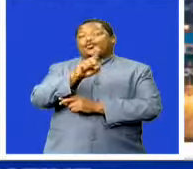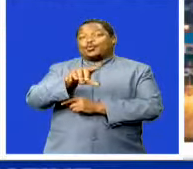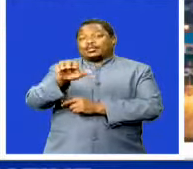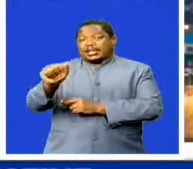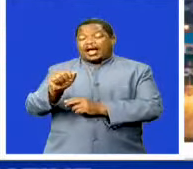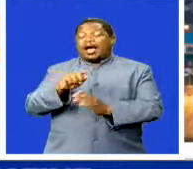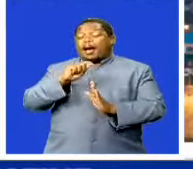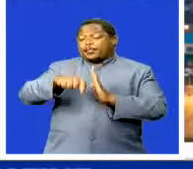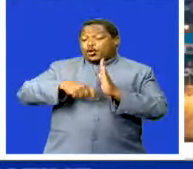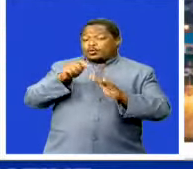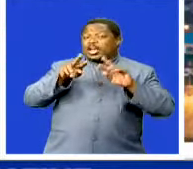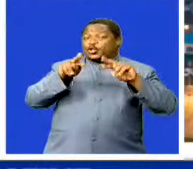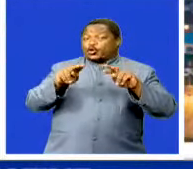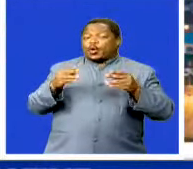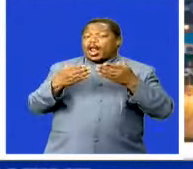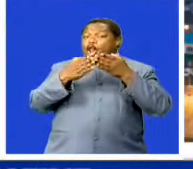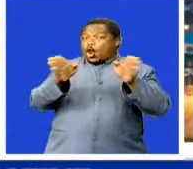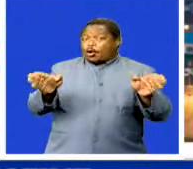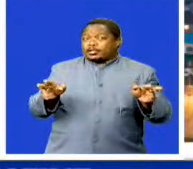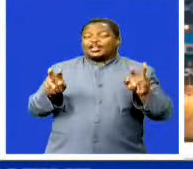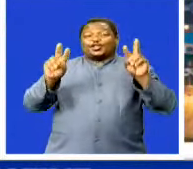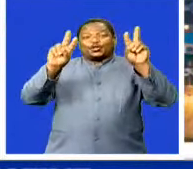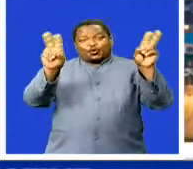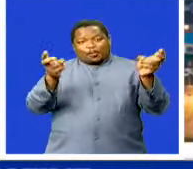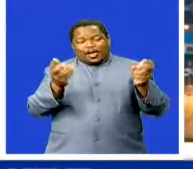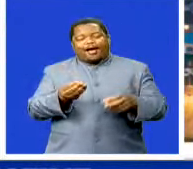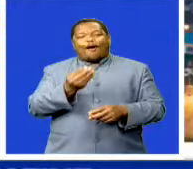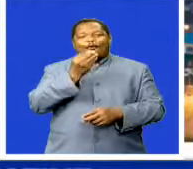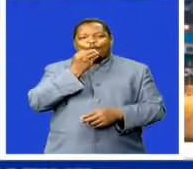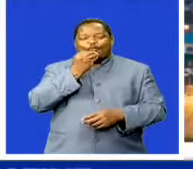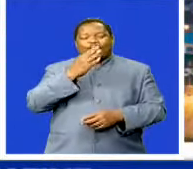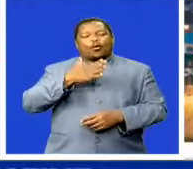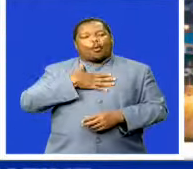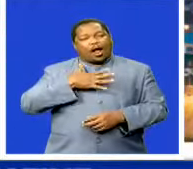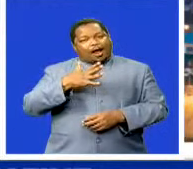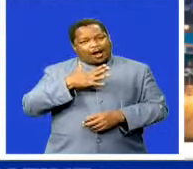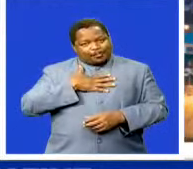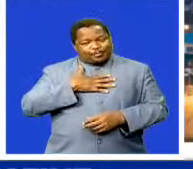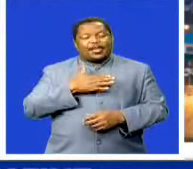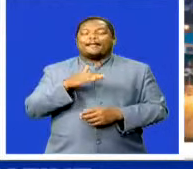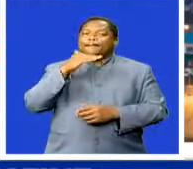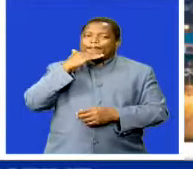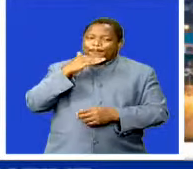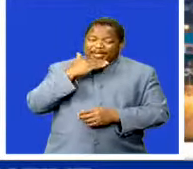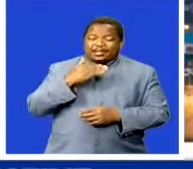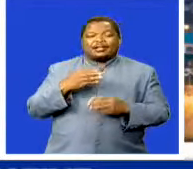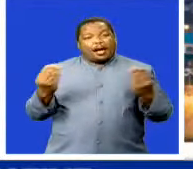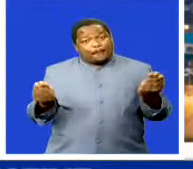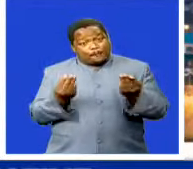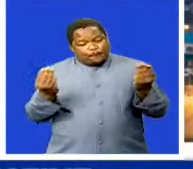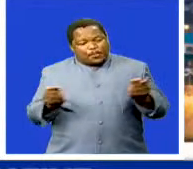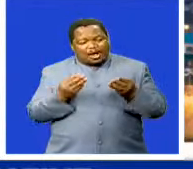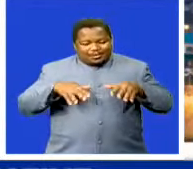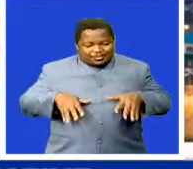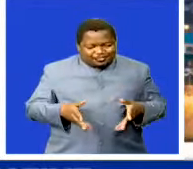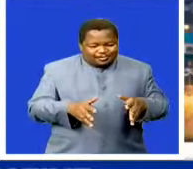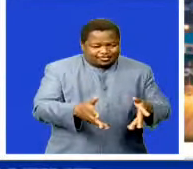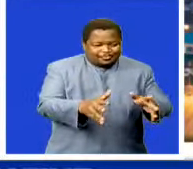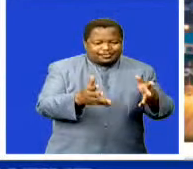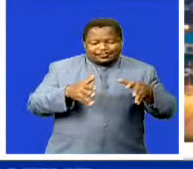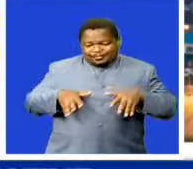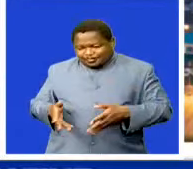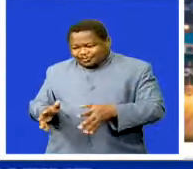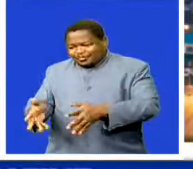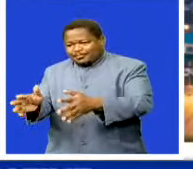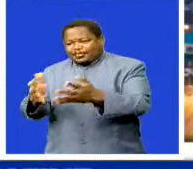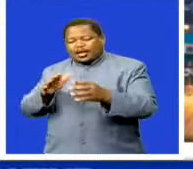kwethu loluhloseke ukuthi yonke inkundla kuleli ilime tibhidvo sive lesidzingile siphile lohlelo kwelisukumiswe enkundleni